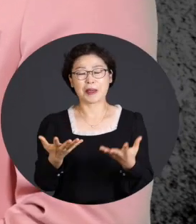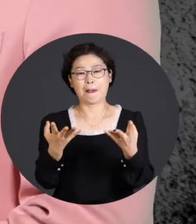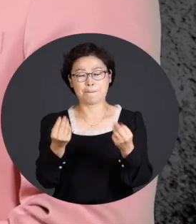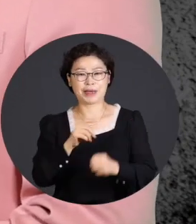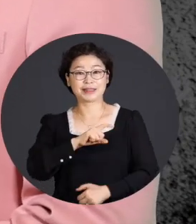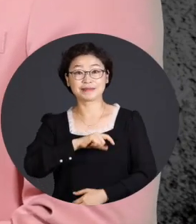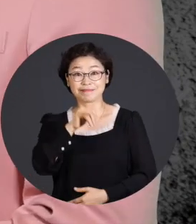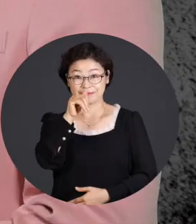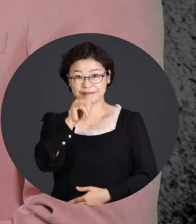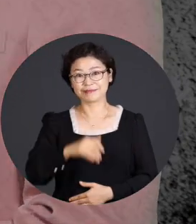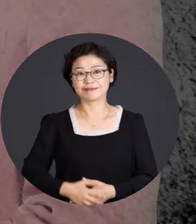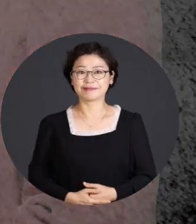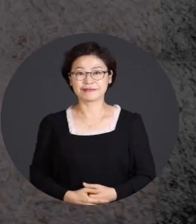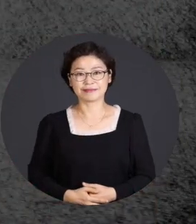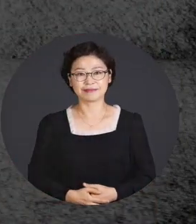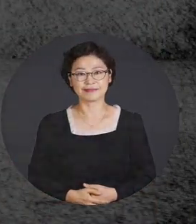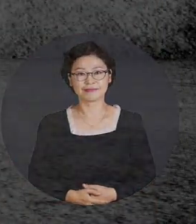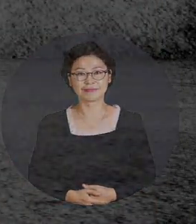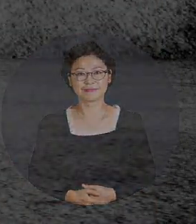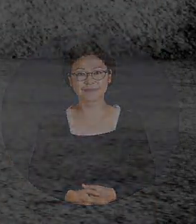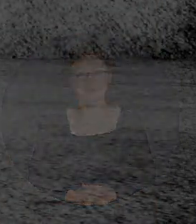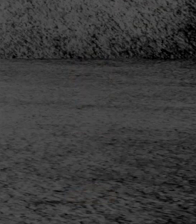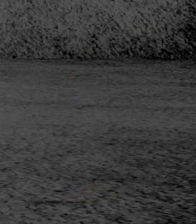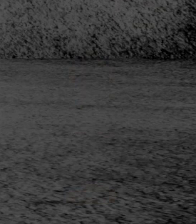이름들이 있습니다.